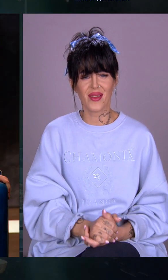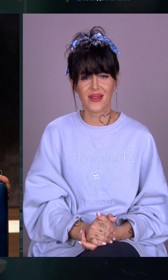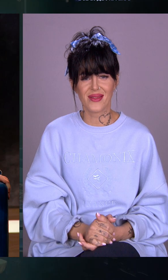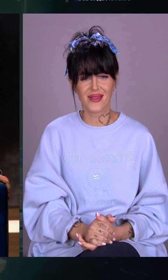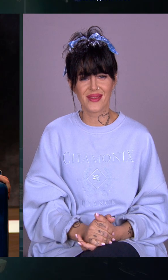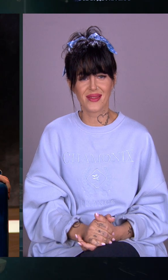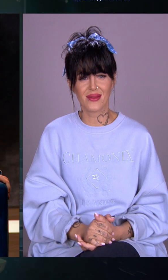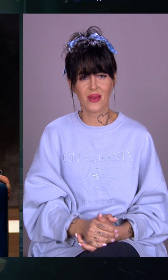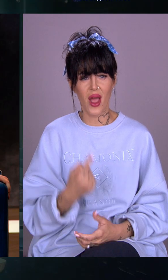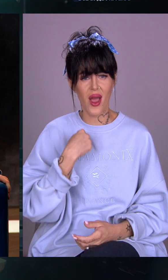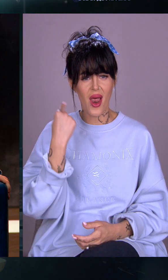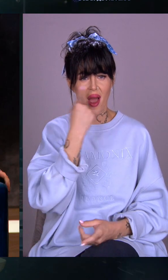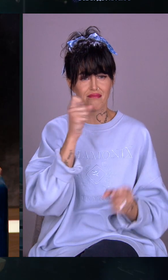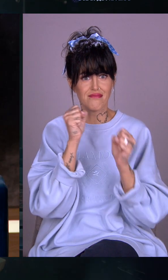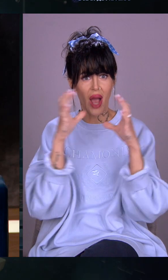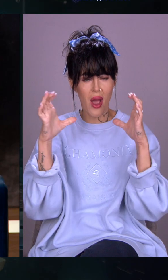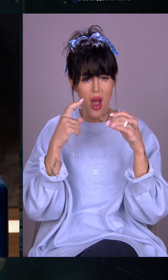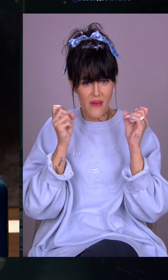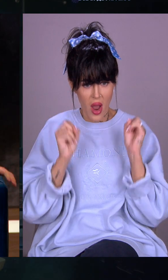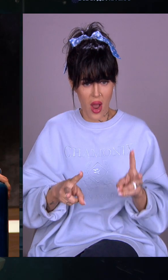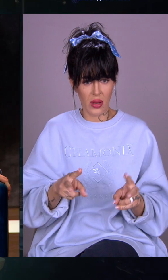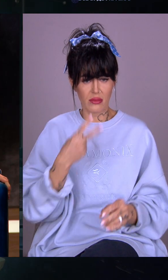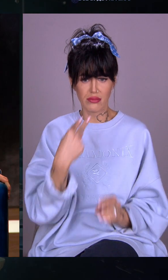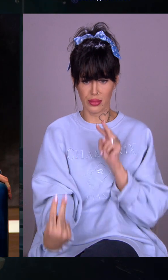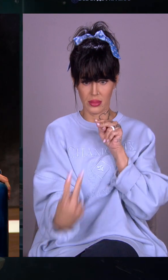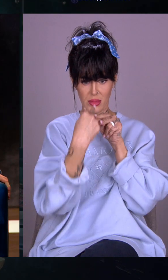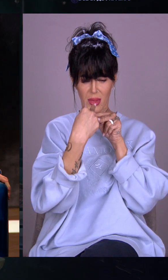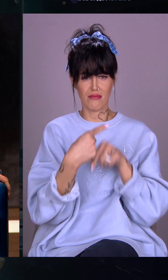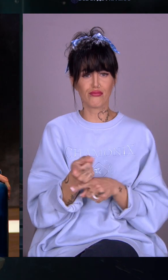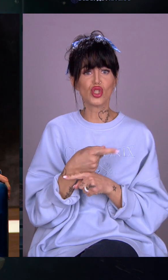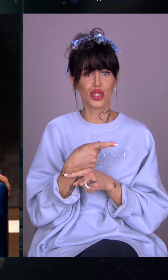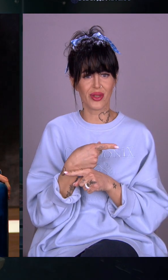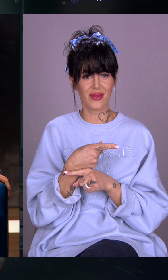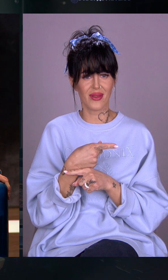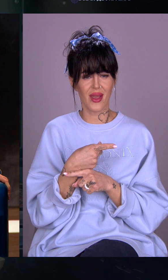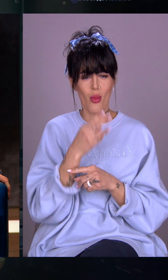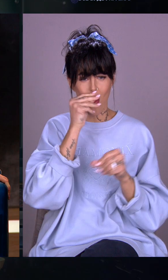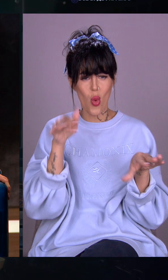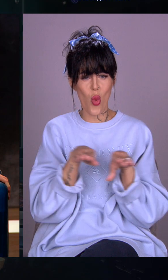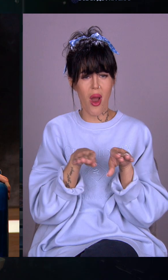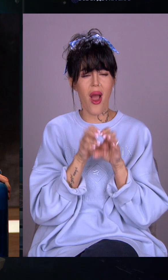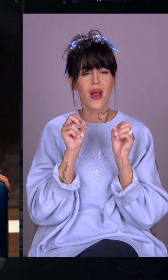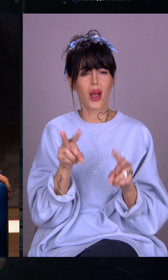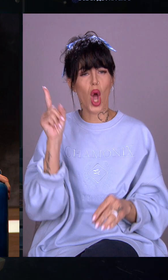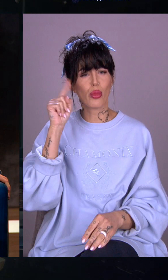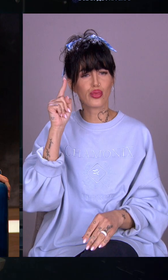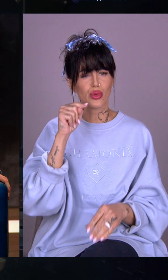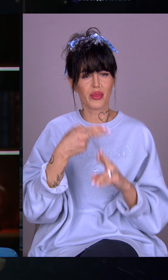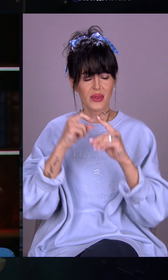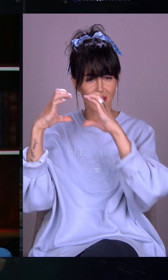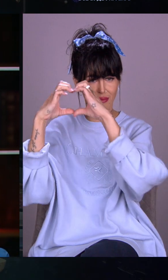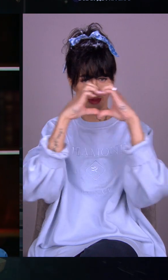красива, очі такі, поняв? Мишка. Дивиться прямо на мене. І знаєте, то у мультиках, коли відображається любов, то